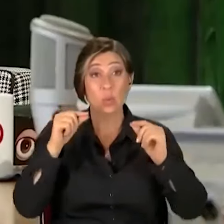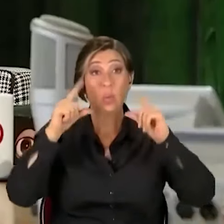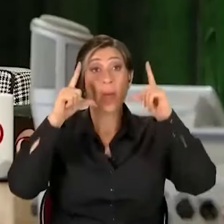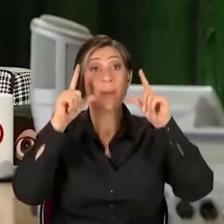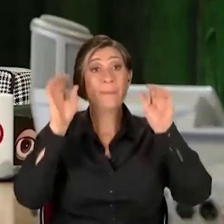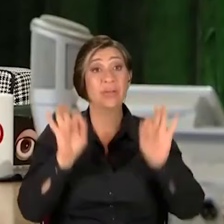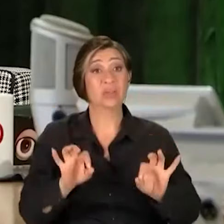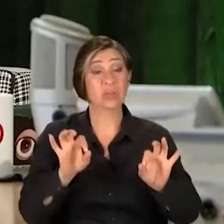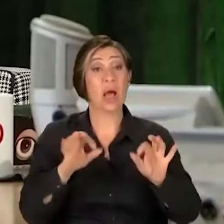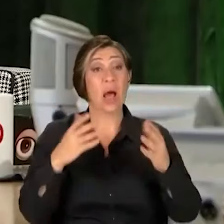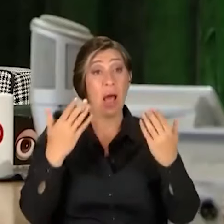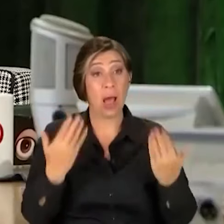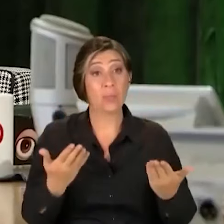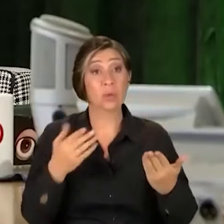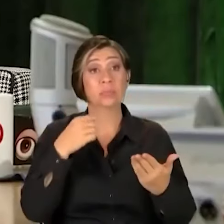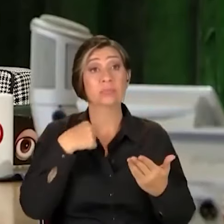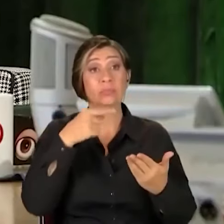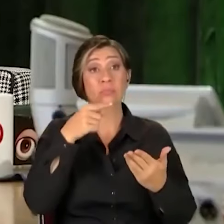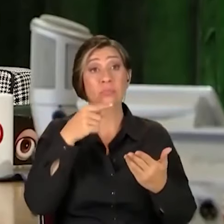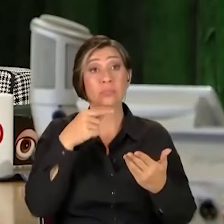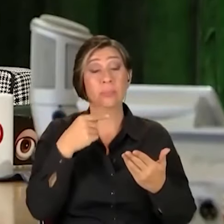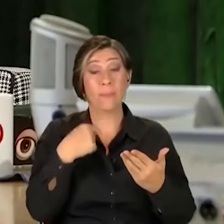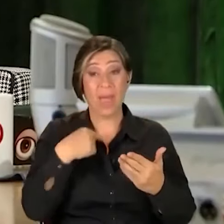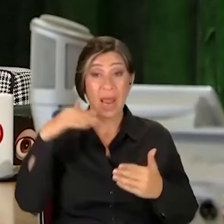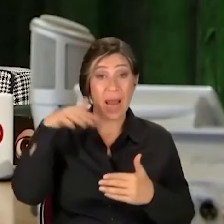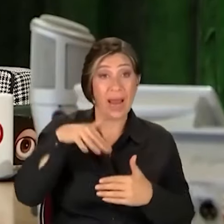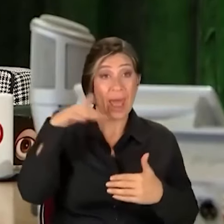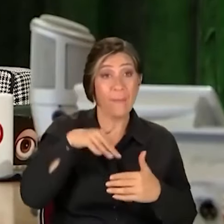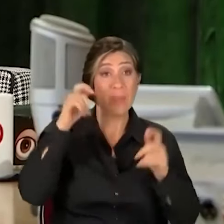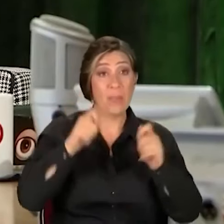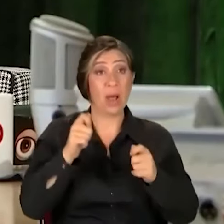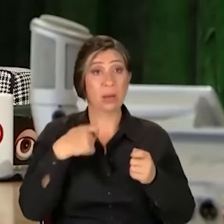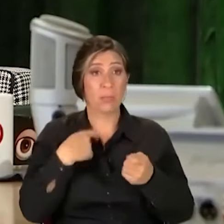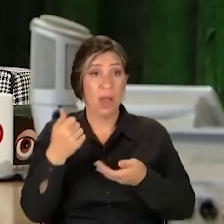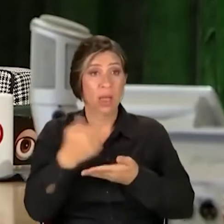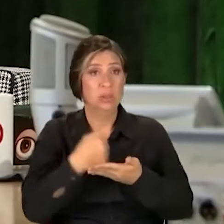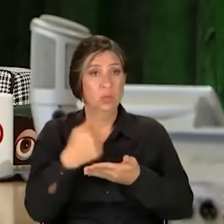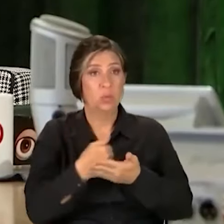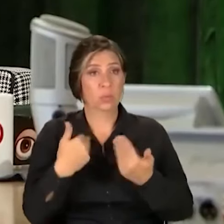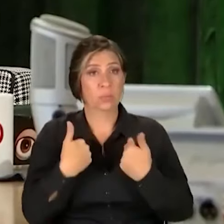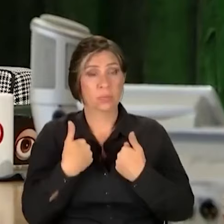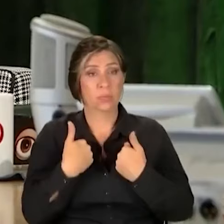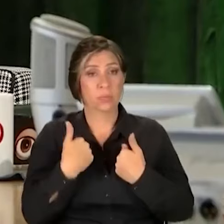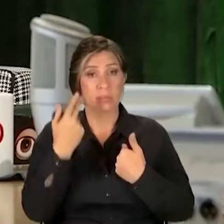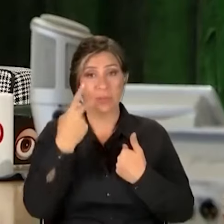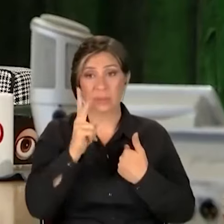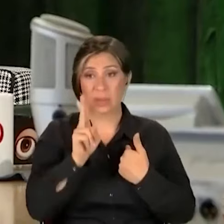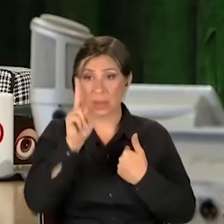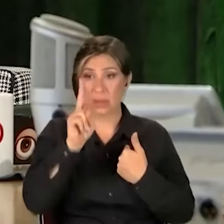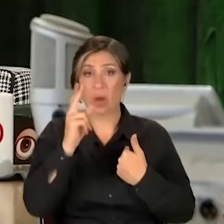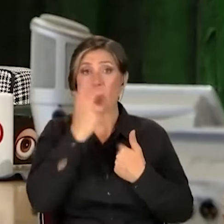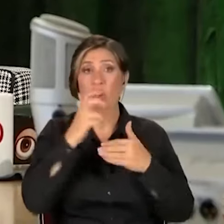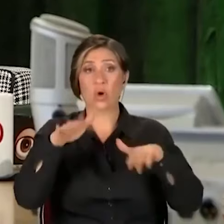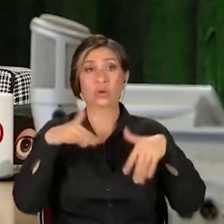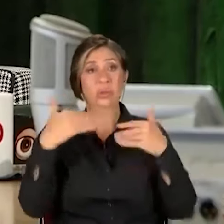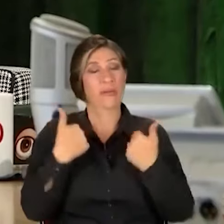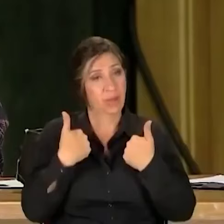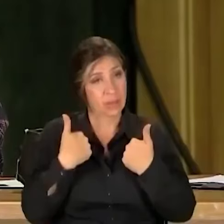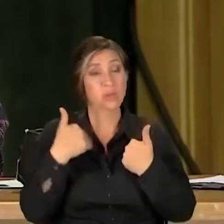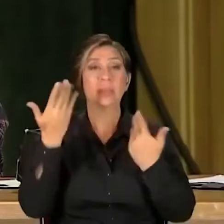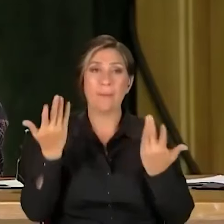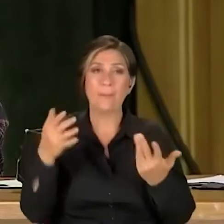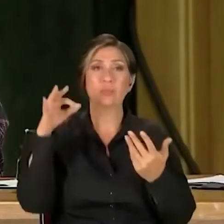yeni uyanmaya başladılar. Halbuki bu, biz bu, yani ben rap yaparak hayatımı devam ettiriyorum. Ben 2007'de de konser veriyordum. Tamam,